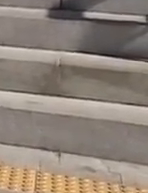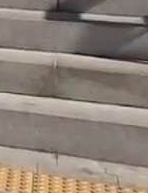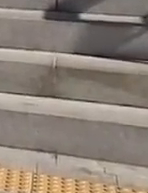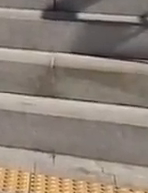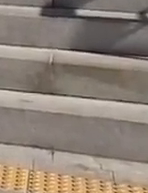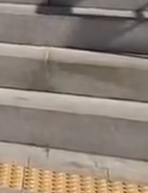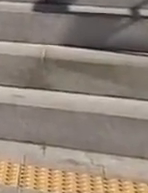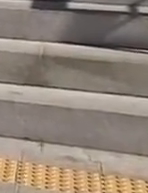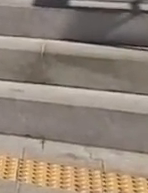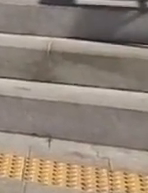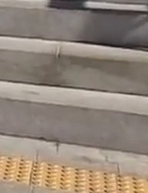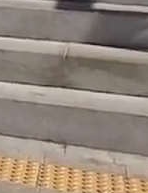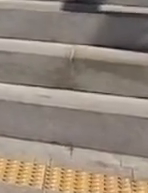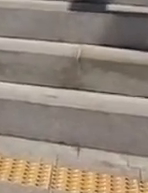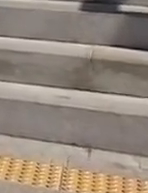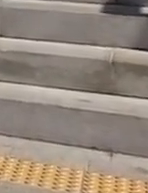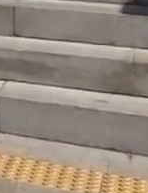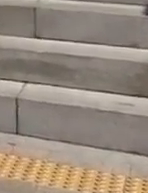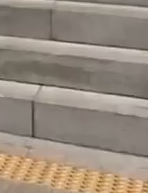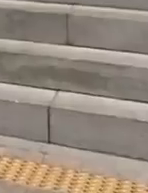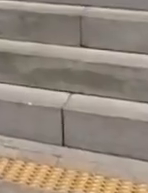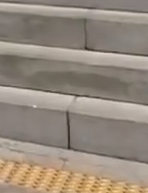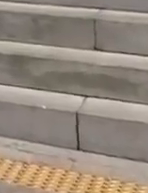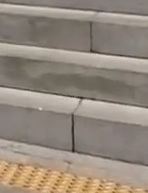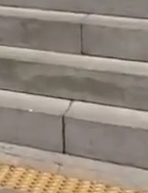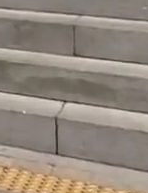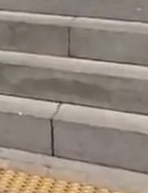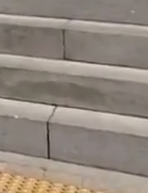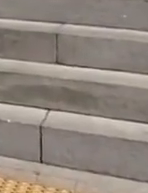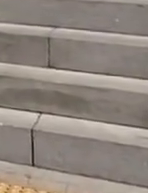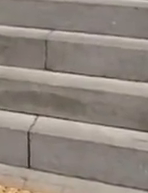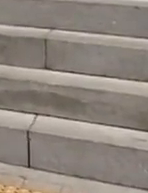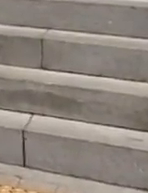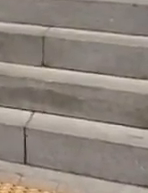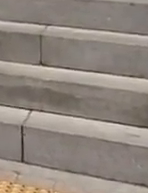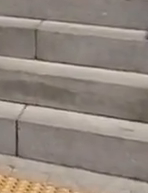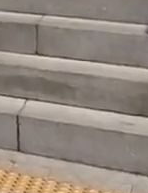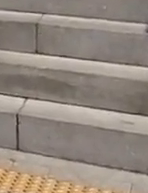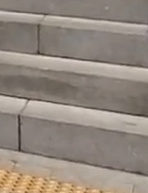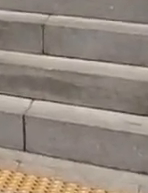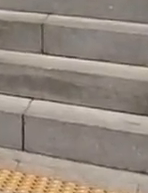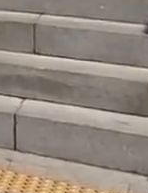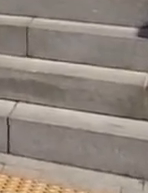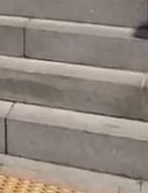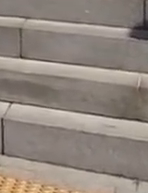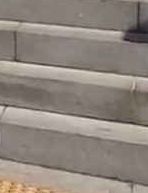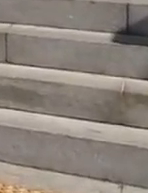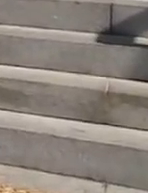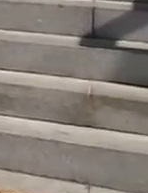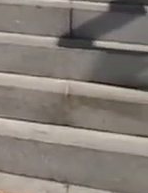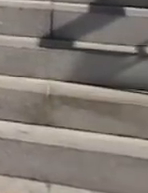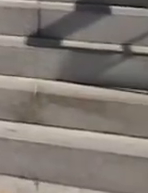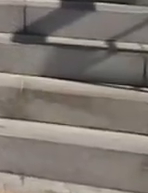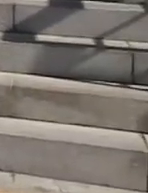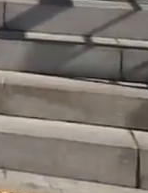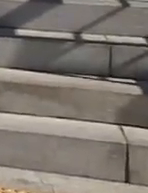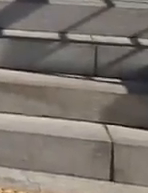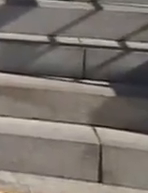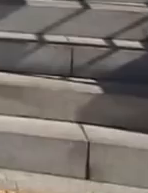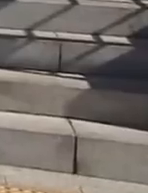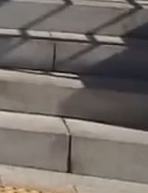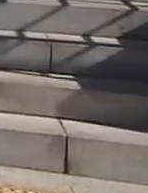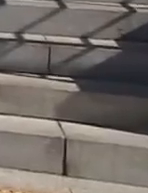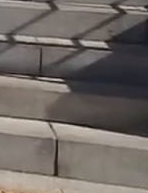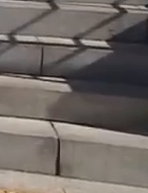아침부터 밝게 비추는 기분 좋은 아침입니다. 기분 좋게 아침 시작하시길 바라겠습니다. 정경심 교수의 이 개인 자산관리사